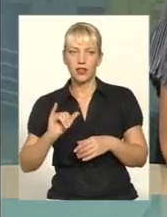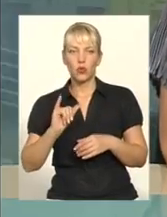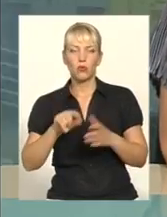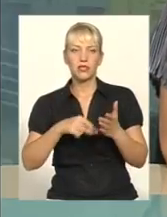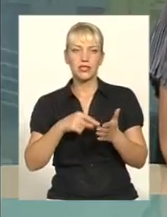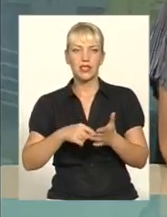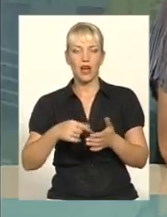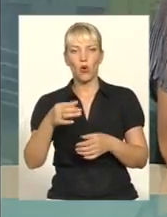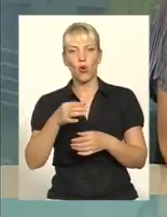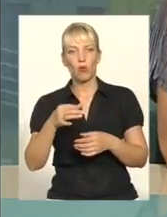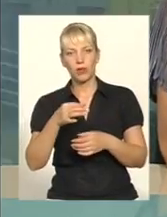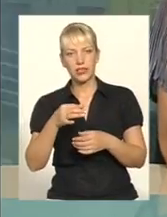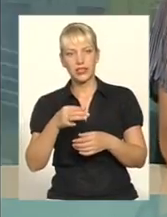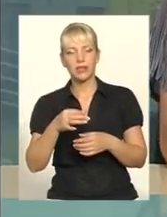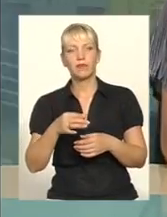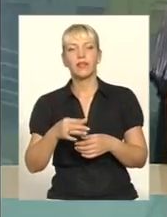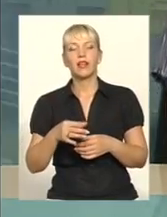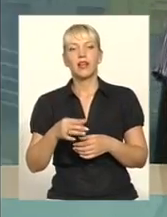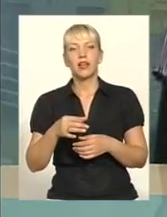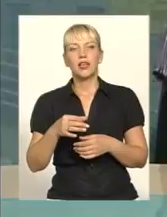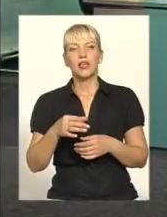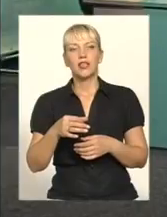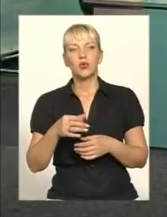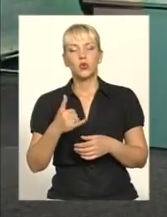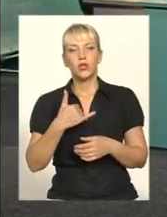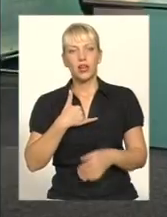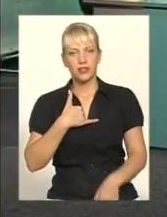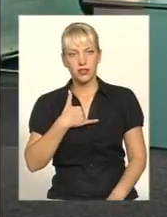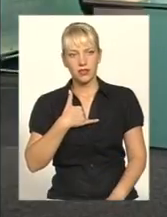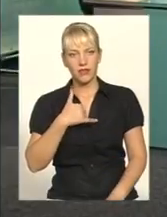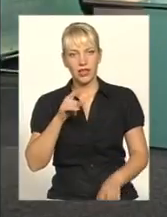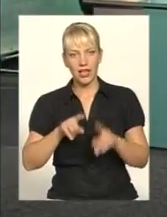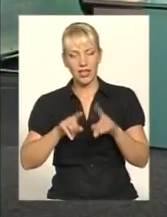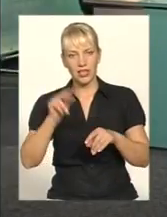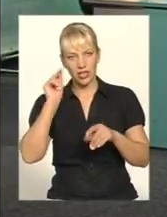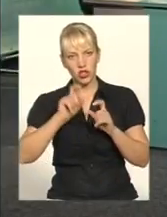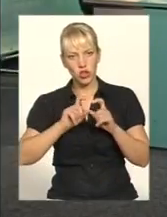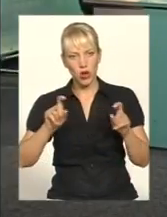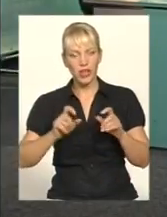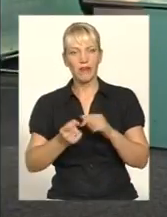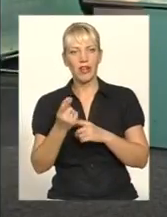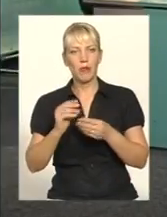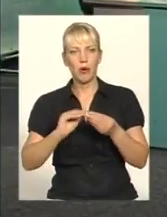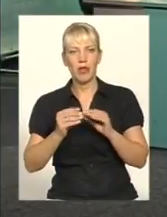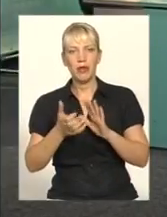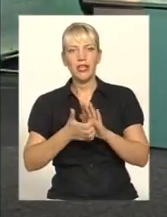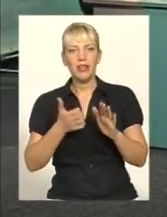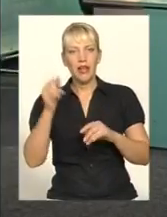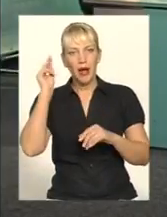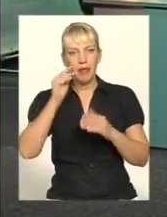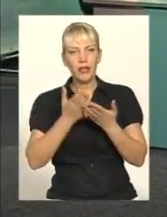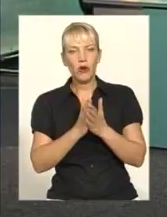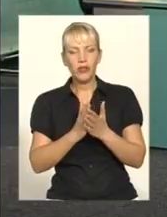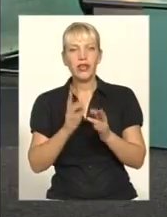містах обласного підпорядкування, зокрема в обласному центрі, в нас в деяких школах виникають проблеми з нестачею певних підручників. Як